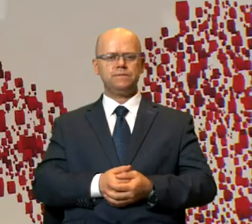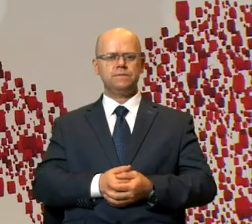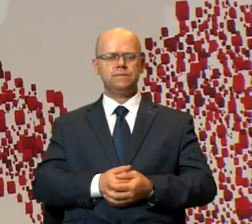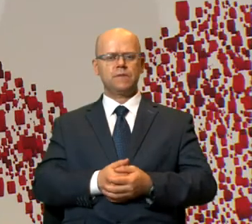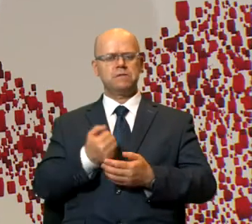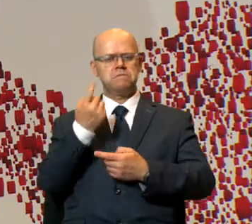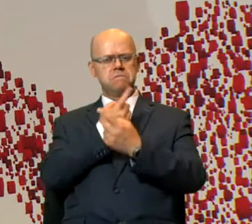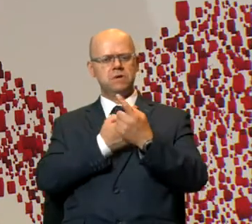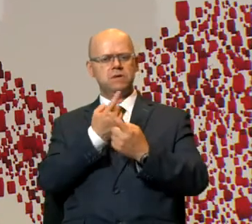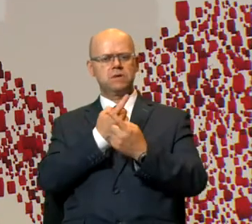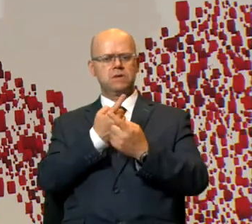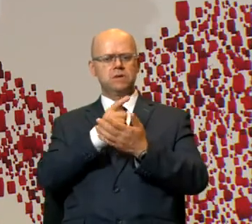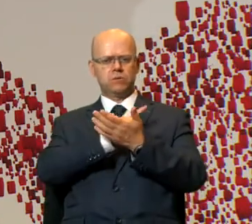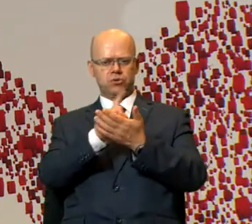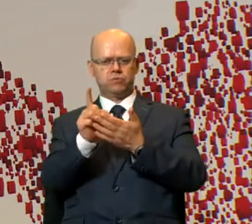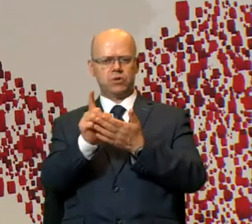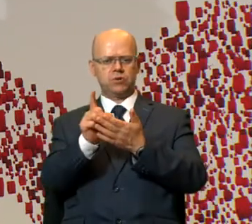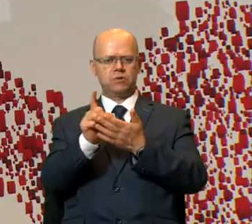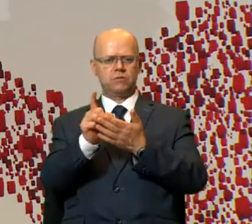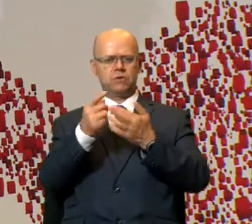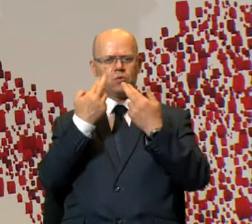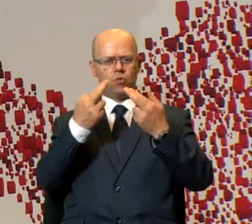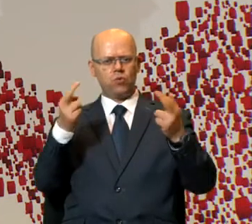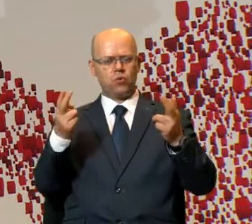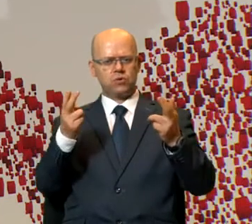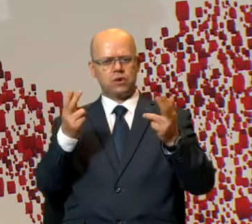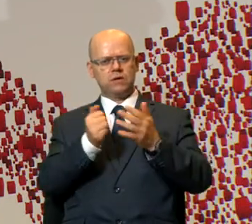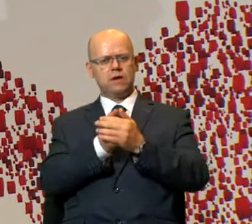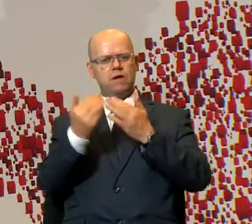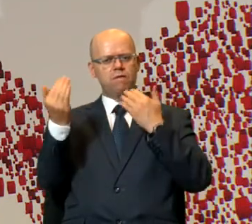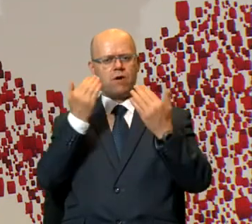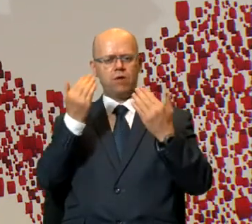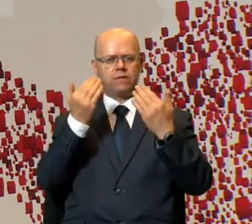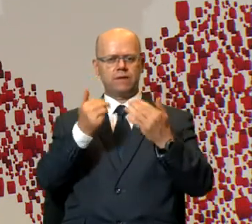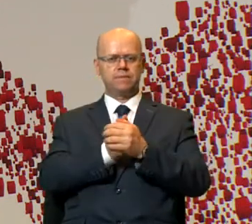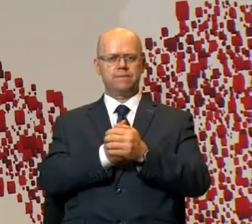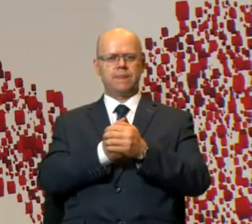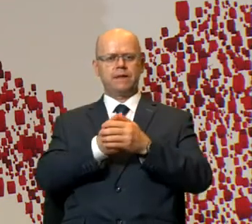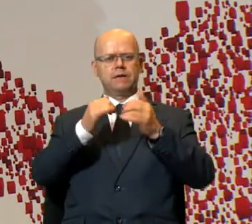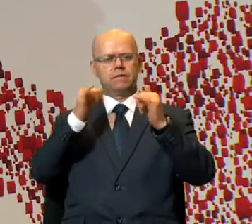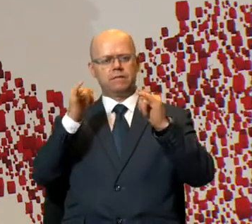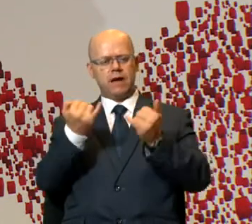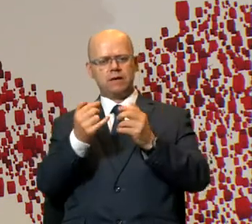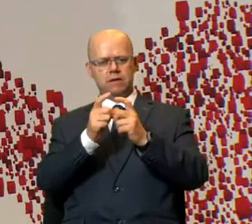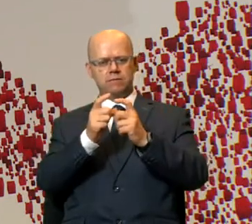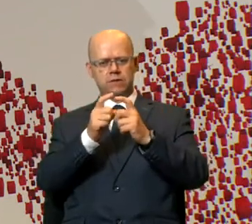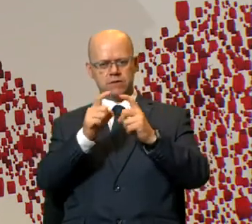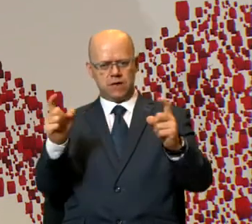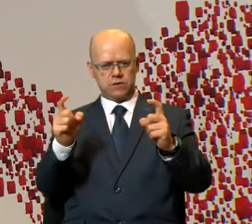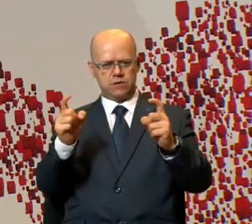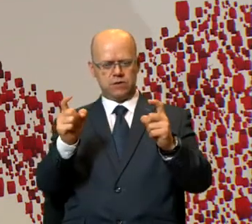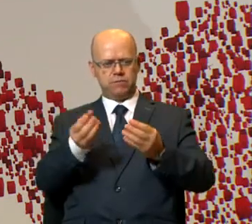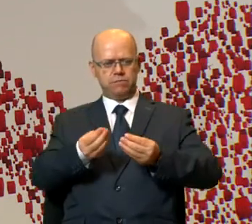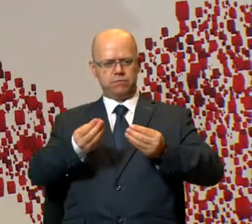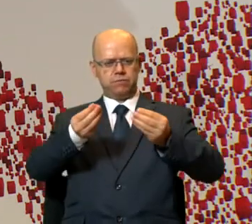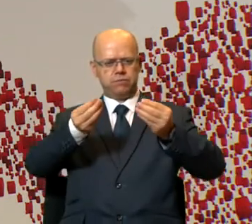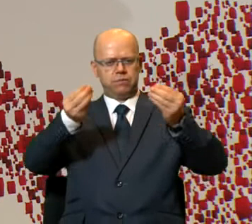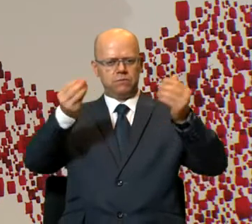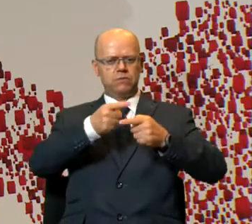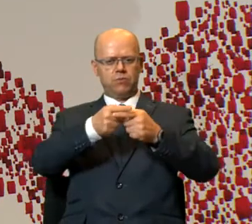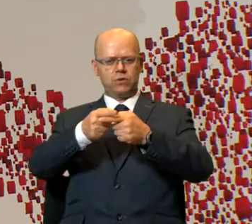Wydaje mi się, że przyspieszenie przybiera jednak bardzo różne postaci w zależności od tego, w jakim momencie rozwojowym danego